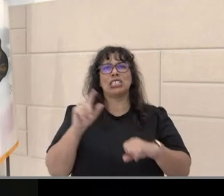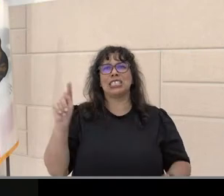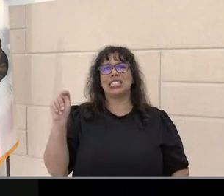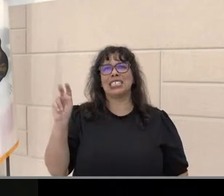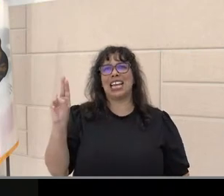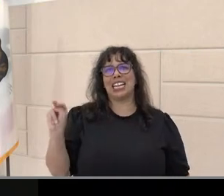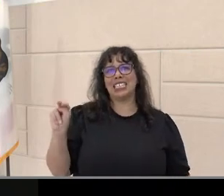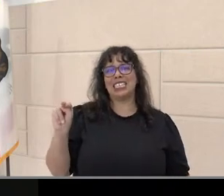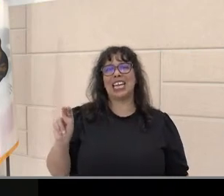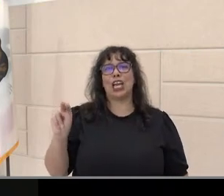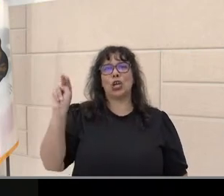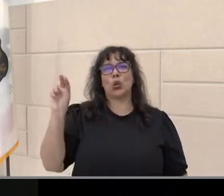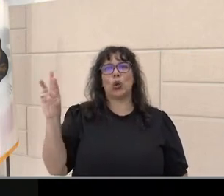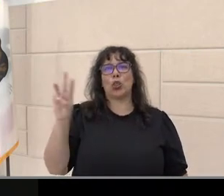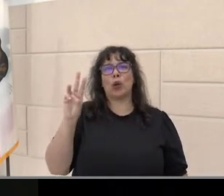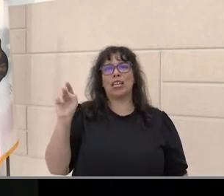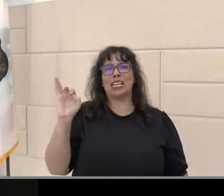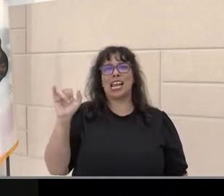ឆ្នាំ